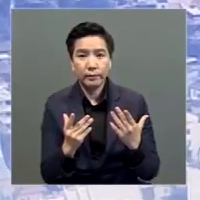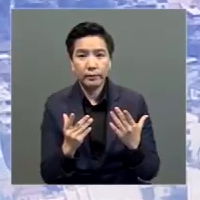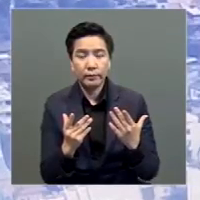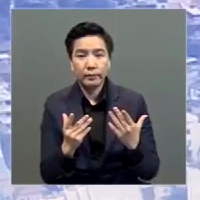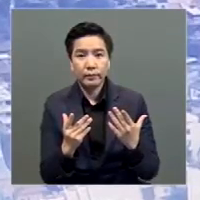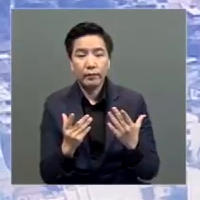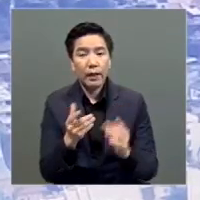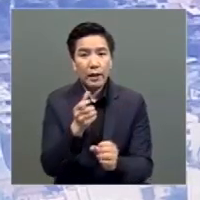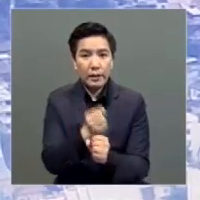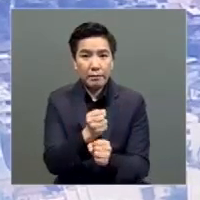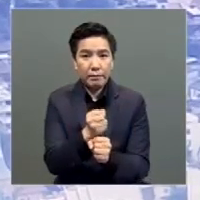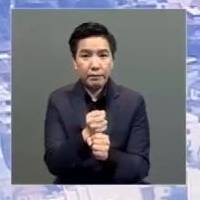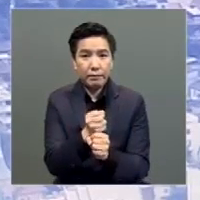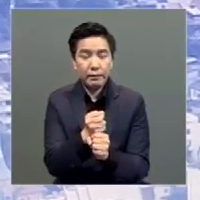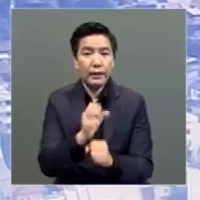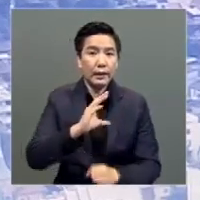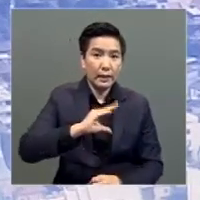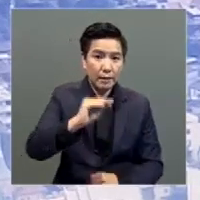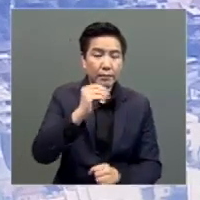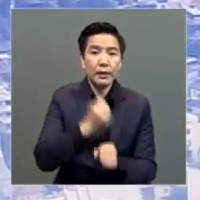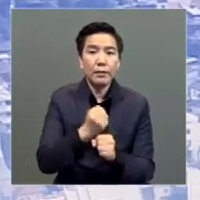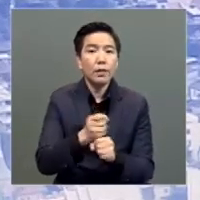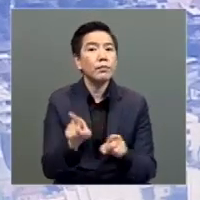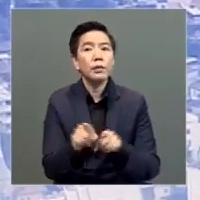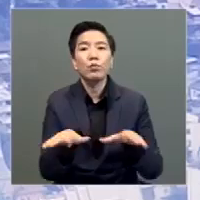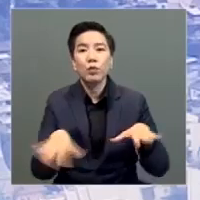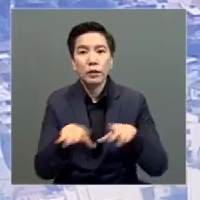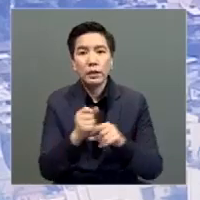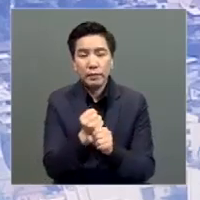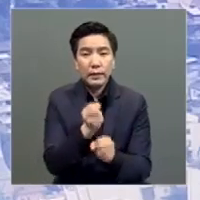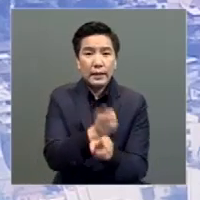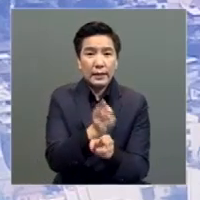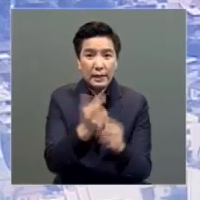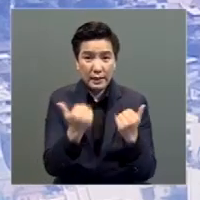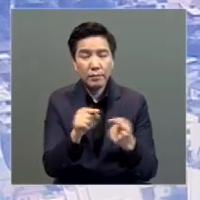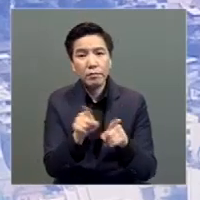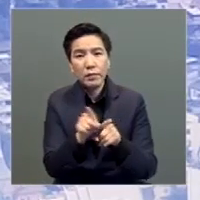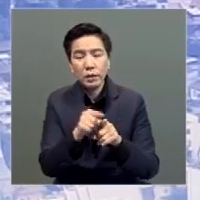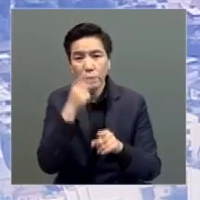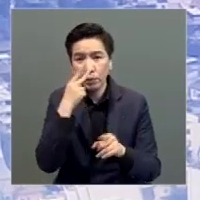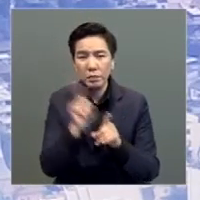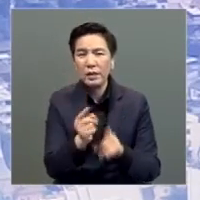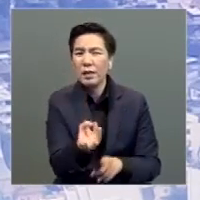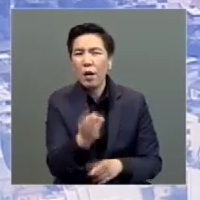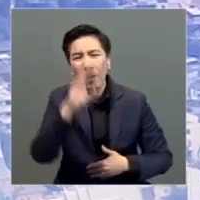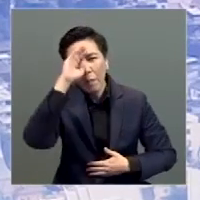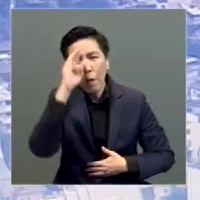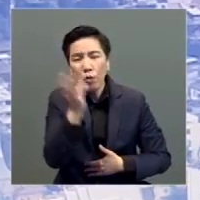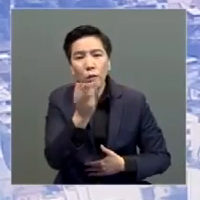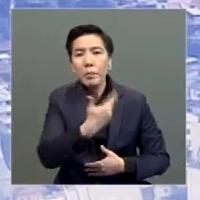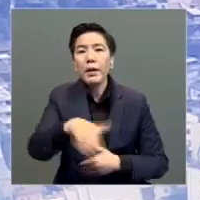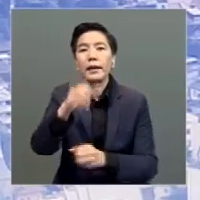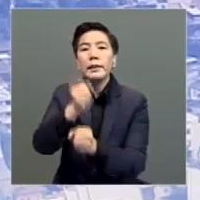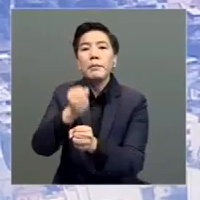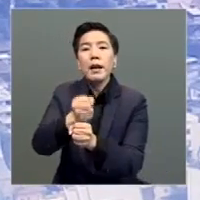ได้ไปทำงานกลับไปทำงานโดยปกติเลยนะครับก็แสดงว่าการรักษาช่วงตอนนั้นดูเหมือนอาการน้อยมากแล้วก็ไปท